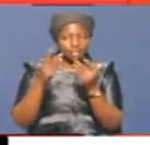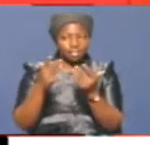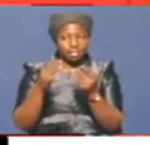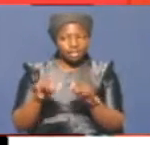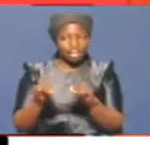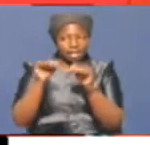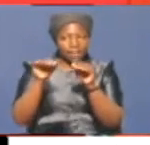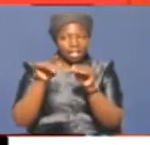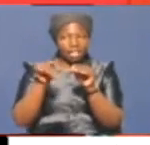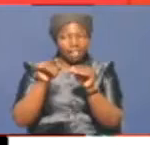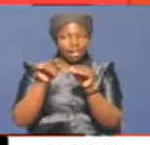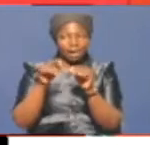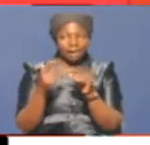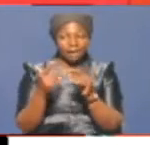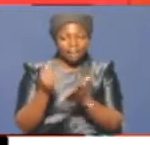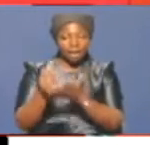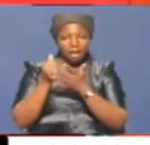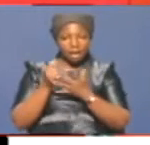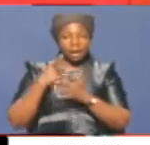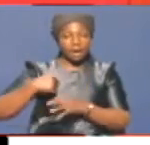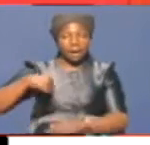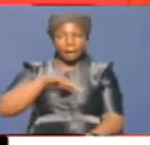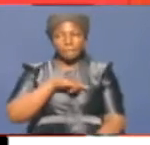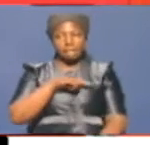una advance, ya tutasinda tusaidia kama sisi, abondia,